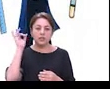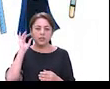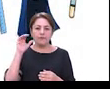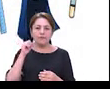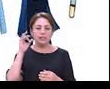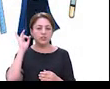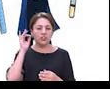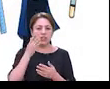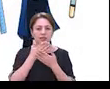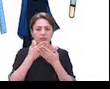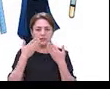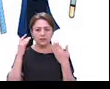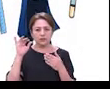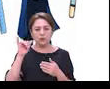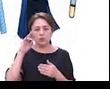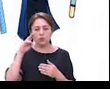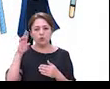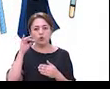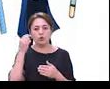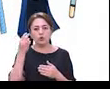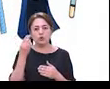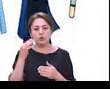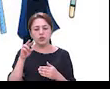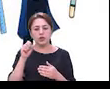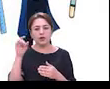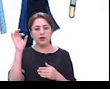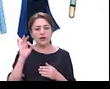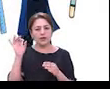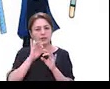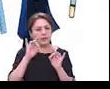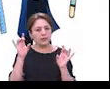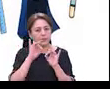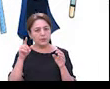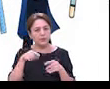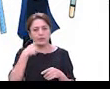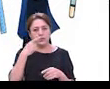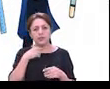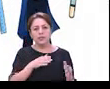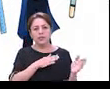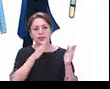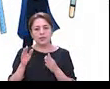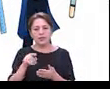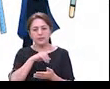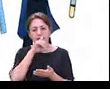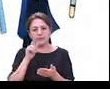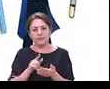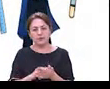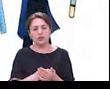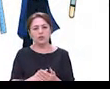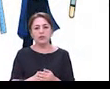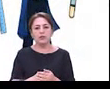jarangsiz undoshlarga tavsif bering deyilibdi keyingi savolimizda. Xo'sh,